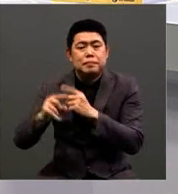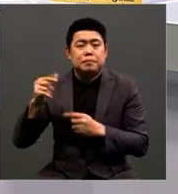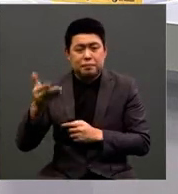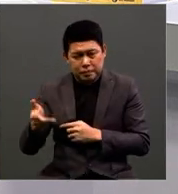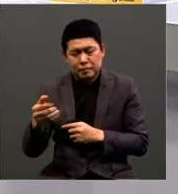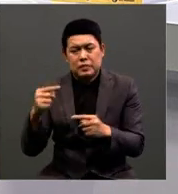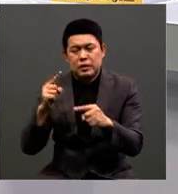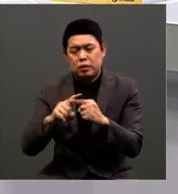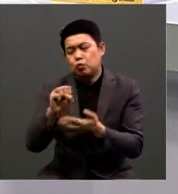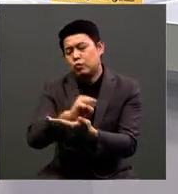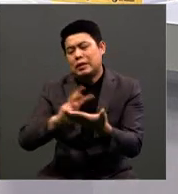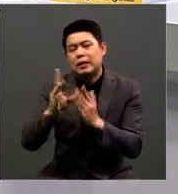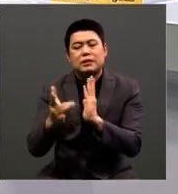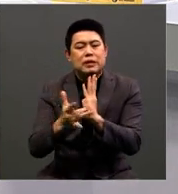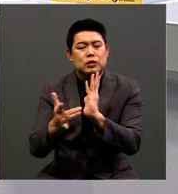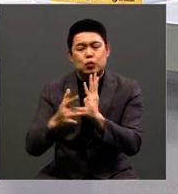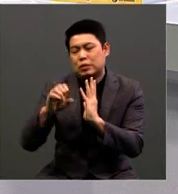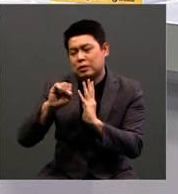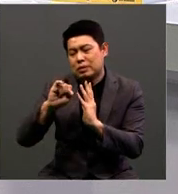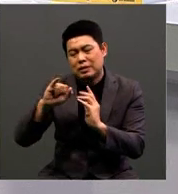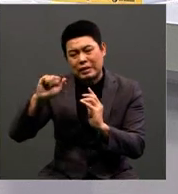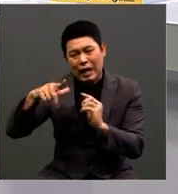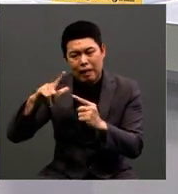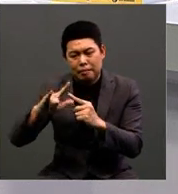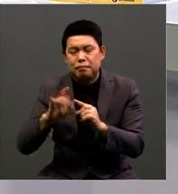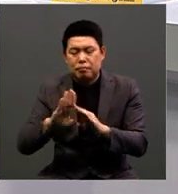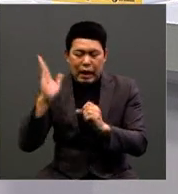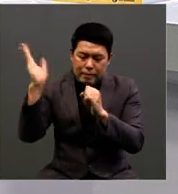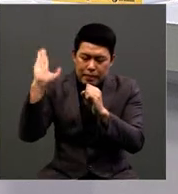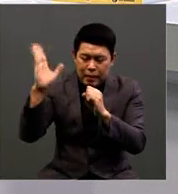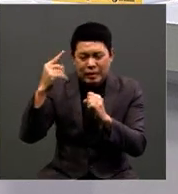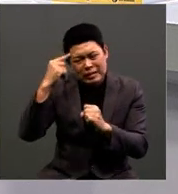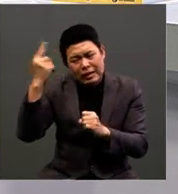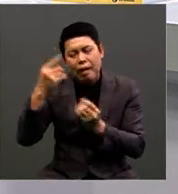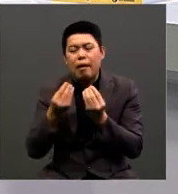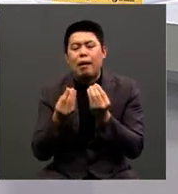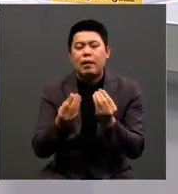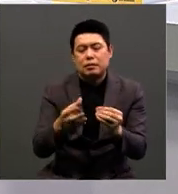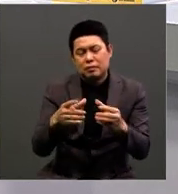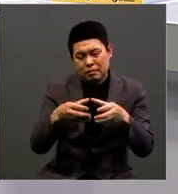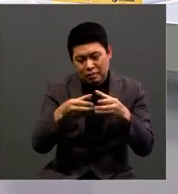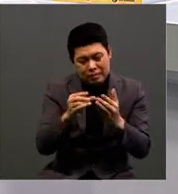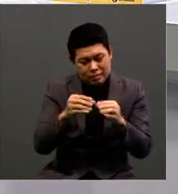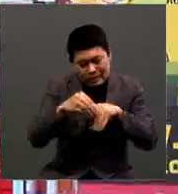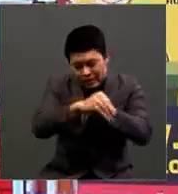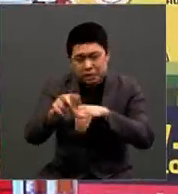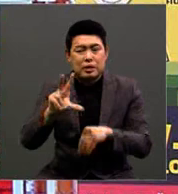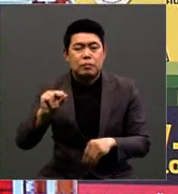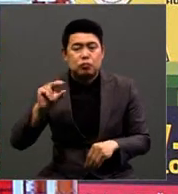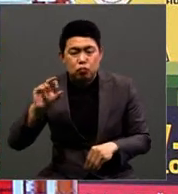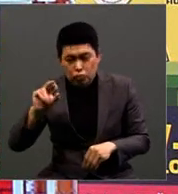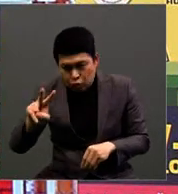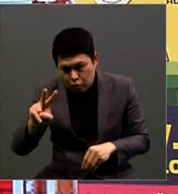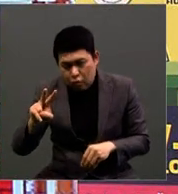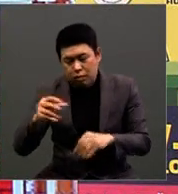จะขึ้นโดยวิทยาลัยเทคโนโลยีสยามนะครับเขาได้เปิดเวทีพูดแทนในฝันสร้างสรรค์เขต 32ให้กับผู้สมัคร